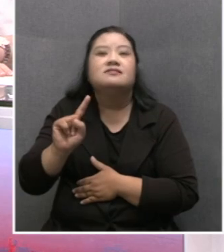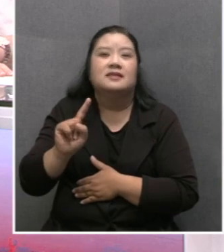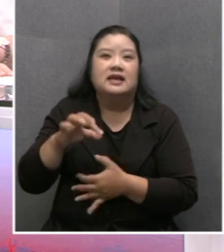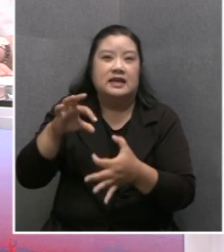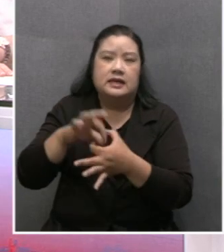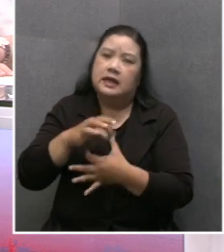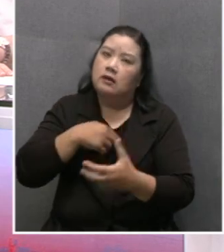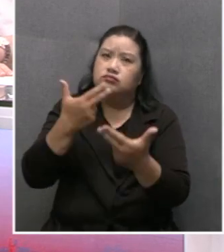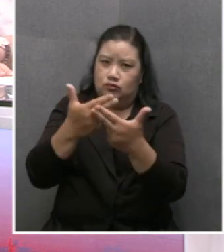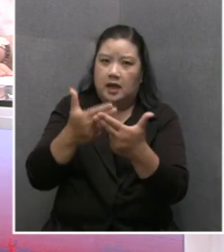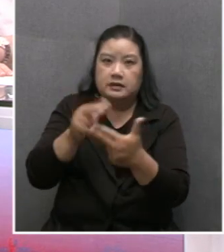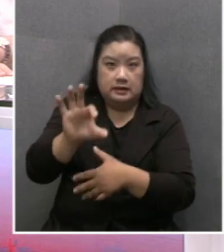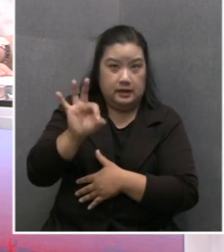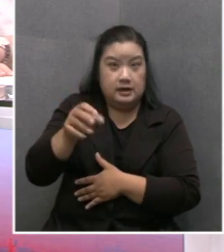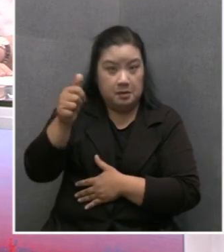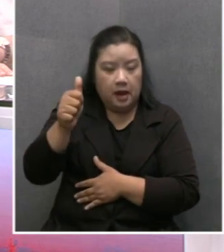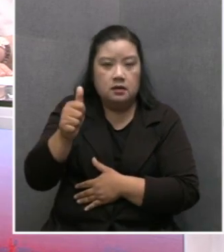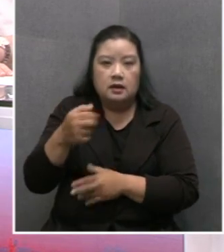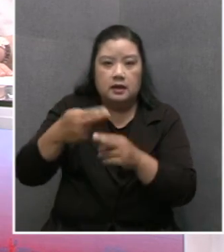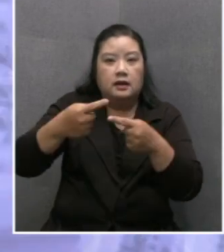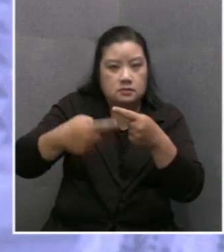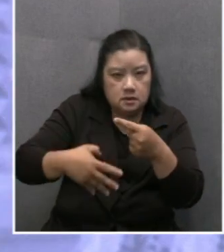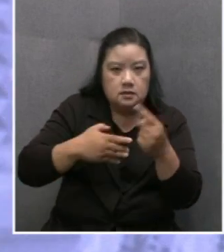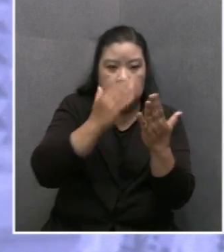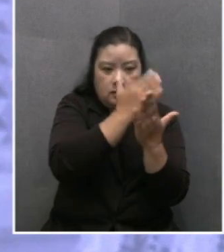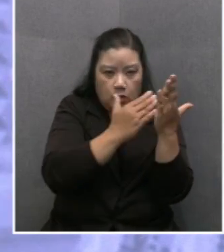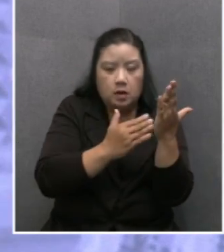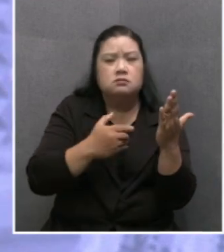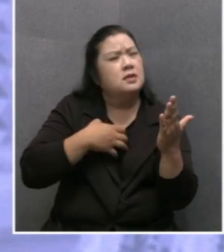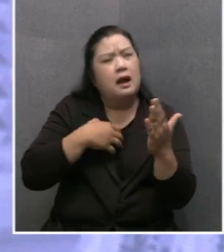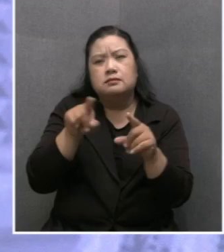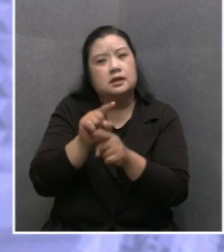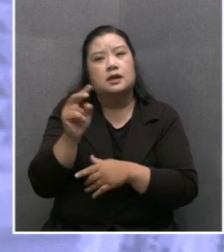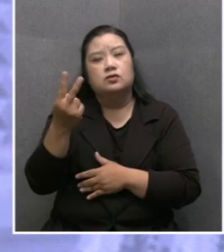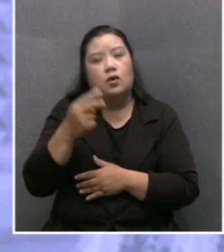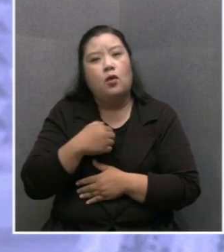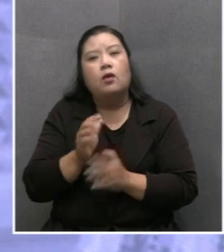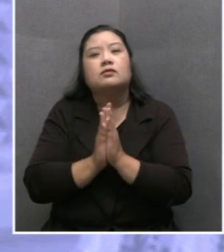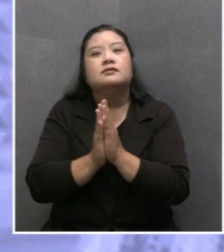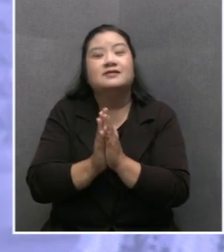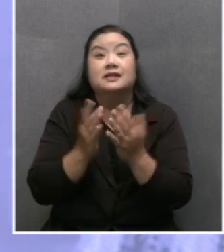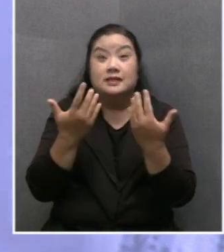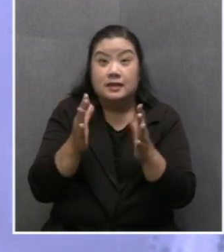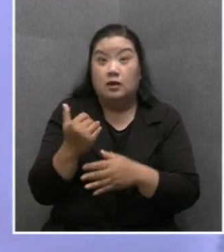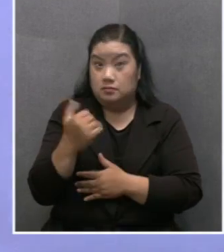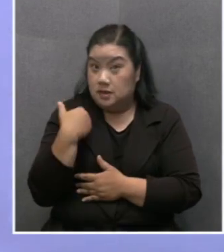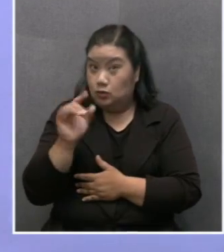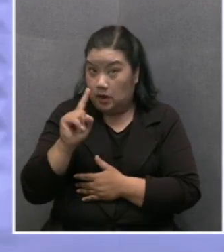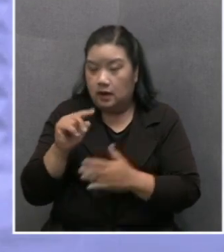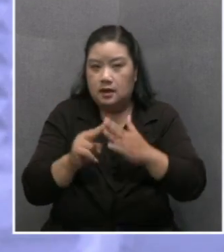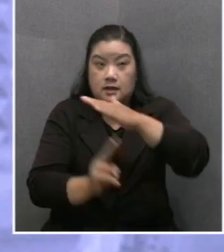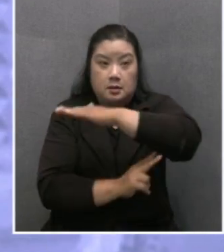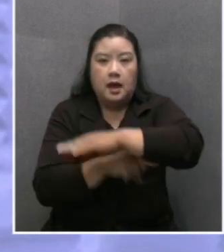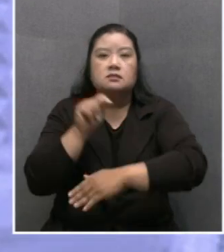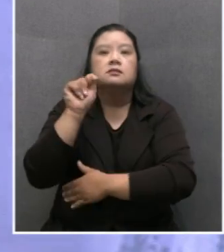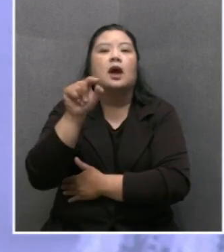แล้วก็ทั้งพรรคเลยนะใช่ครับส่วนภูมิใจไทยเขาไปหาเสียงที่ใต้สะพานนะครับบริเวณที่ใต้ทางด่วนลาดพร้